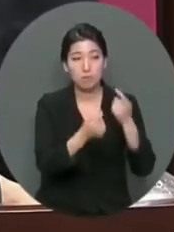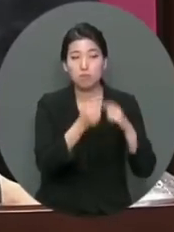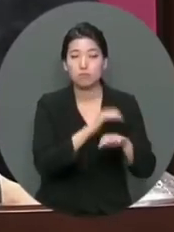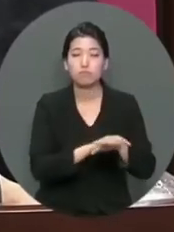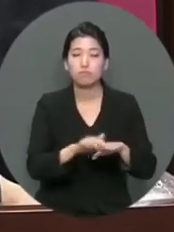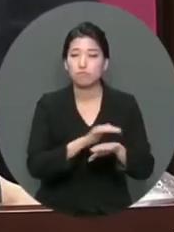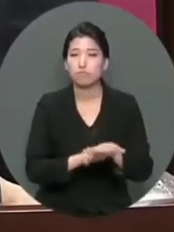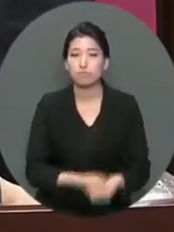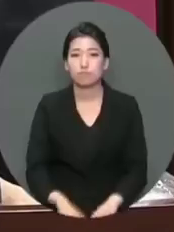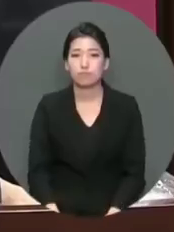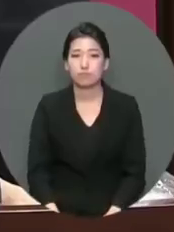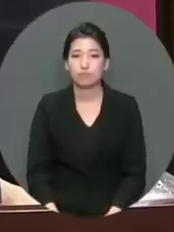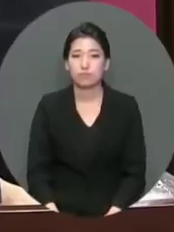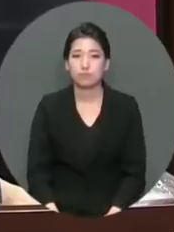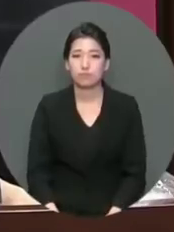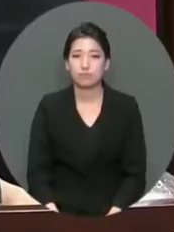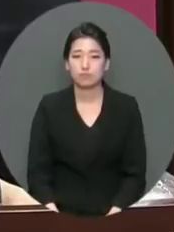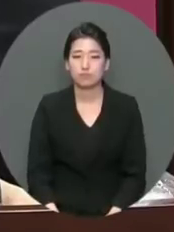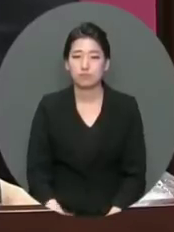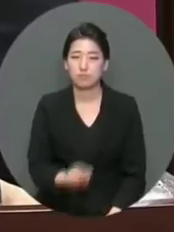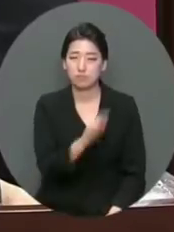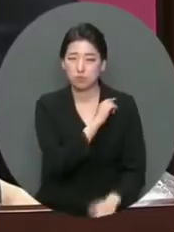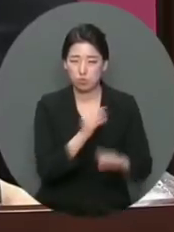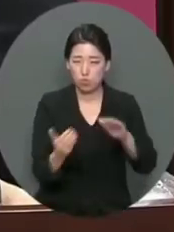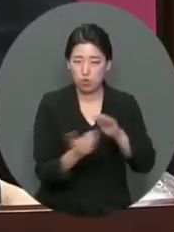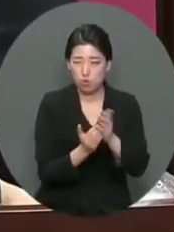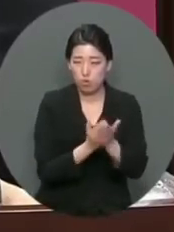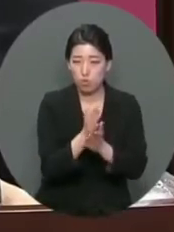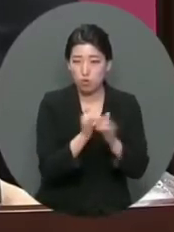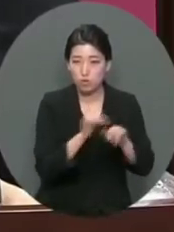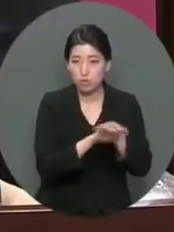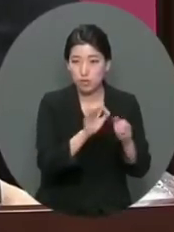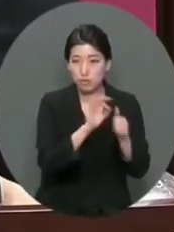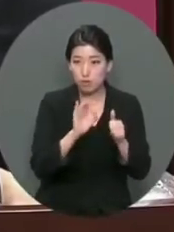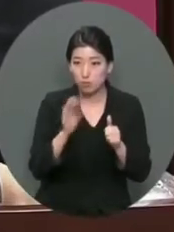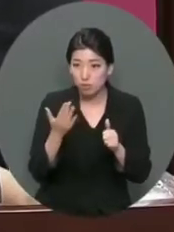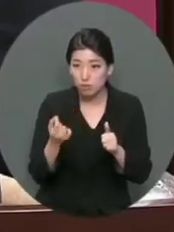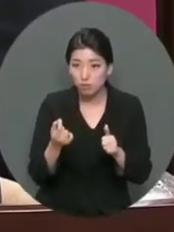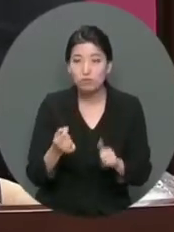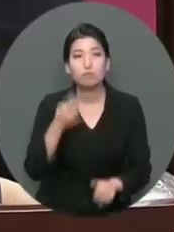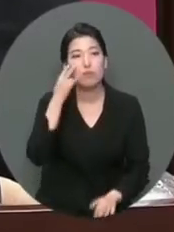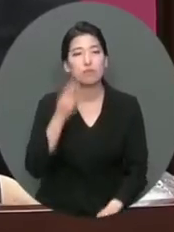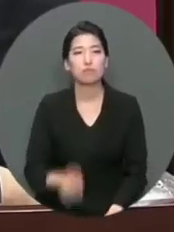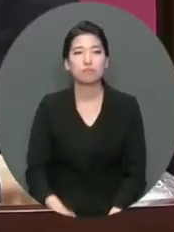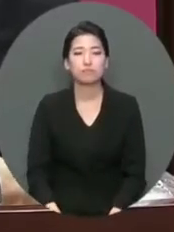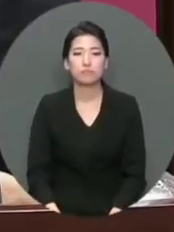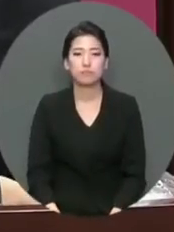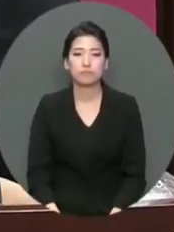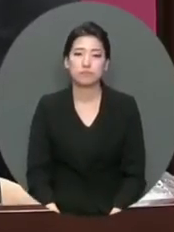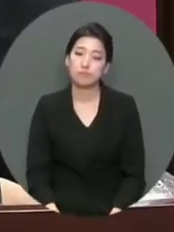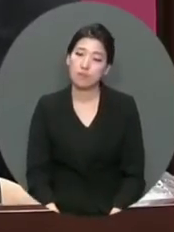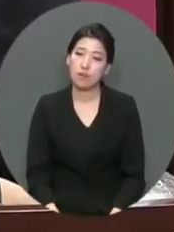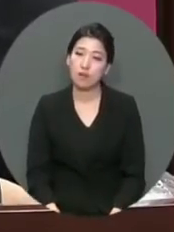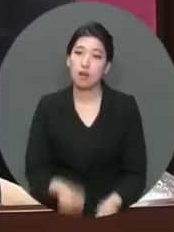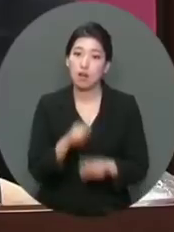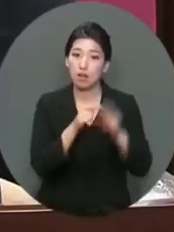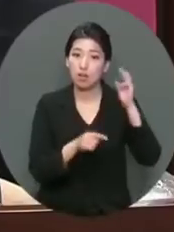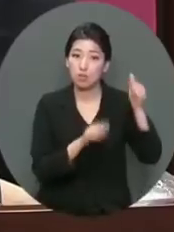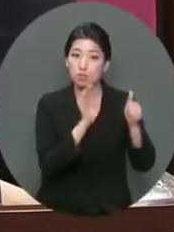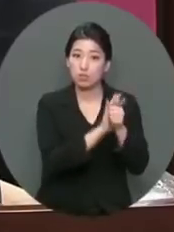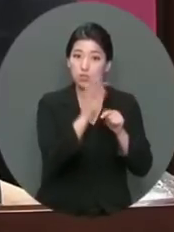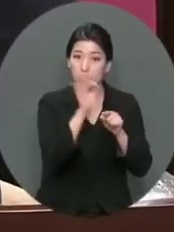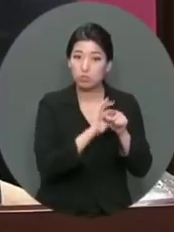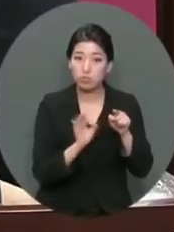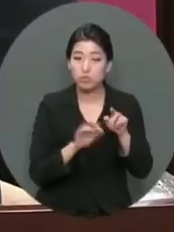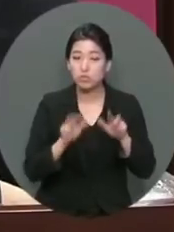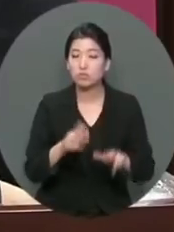겁니다. 최고의 인재들로 내각을 잘 구성했다고 생각하십니까? 네, 그렇습니다. 그렇다면 2년차 윤석열 대통령의 지지율은